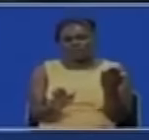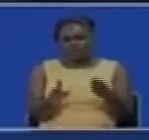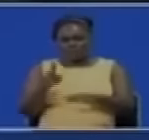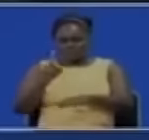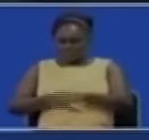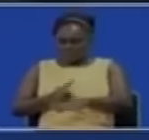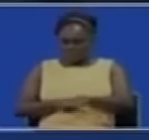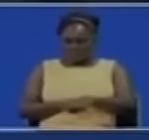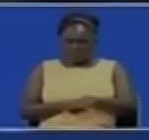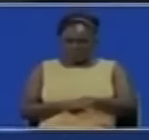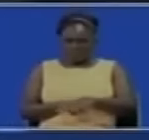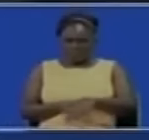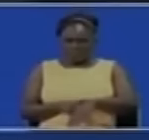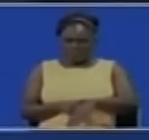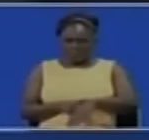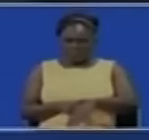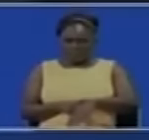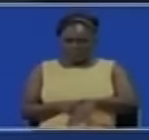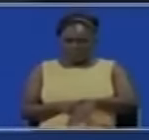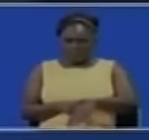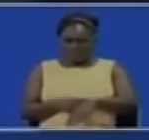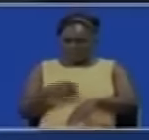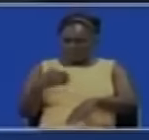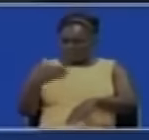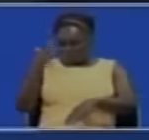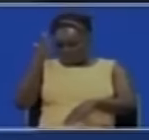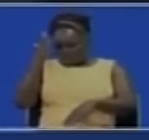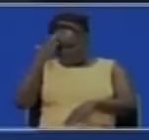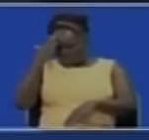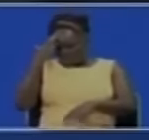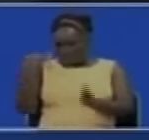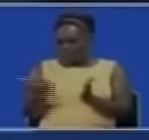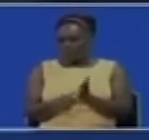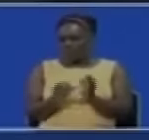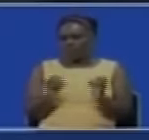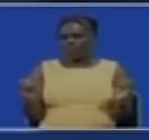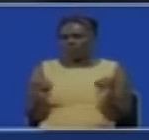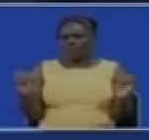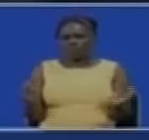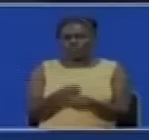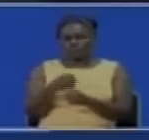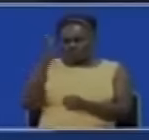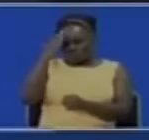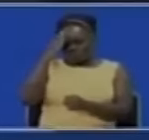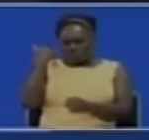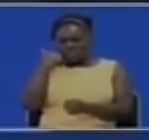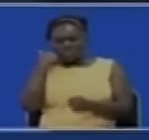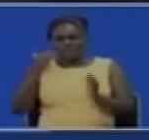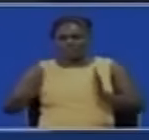moment we are in dilemma, we don't know what's going on since we cannot know about the patient